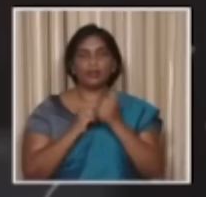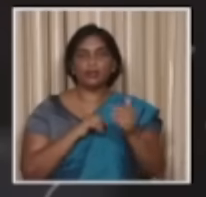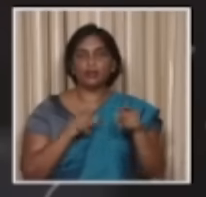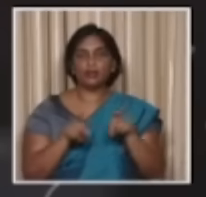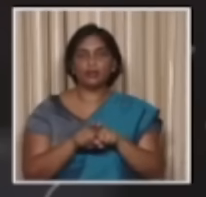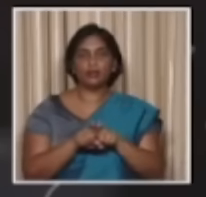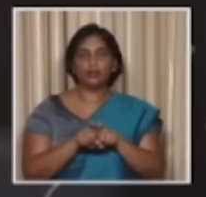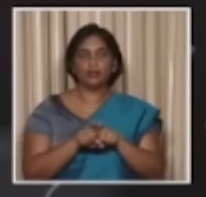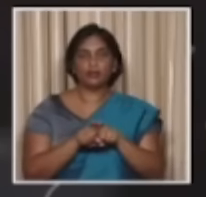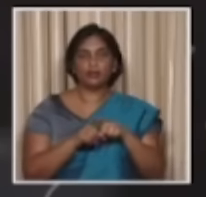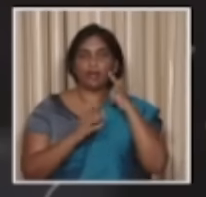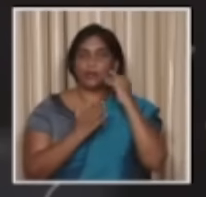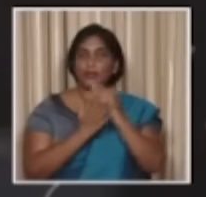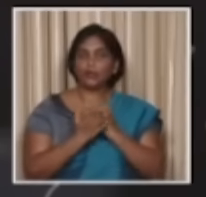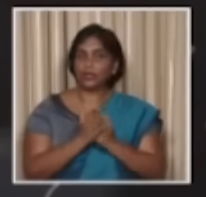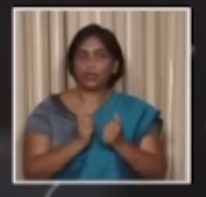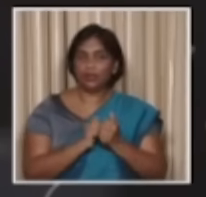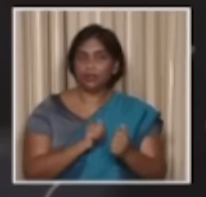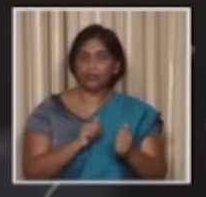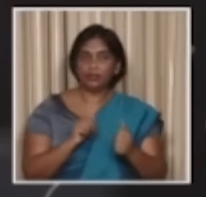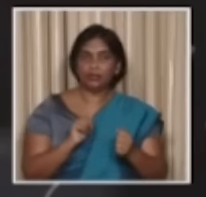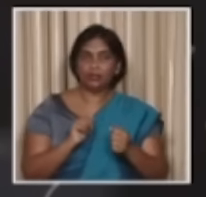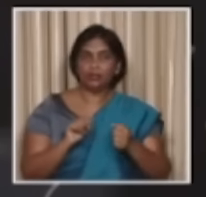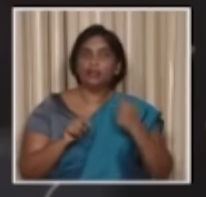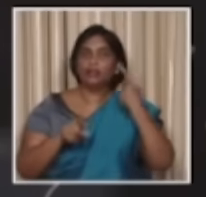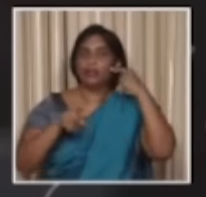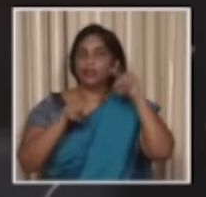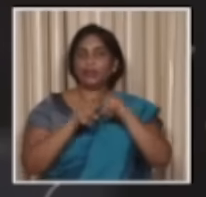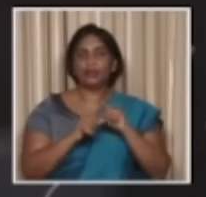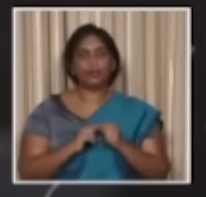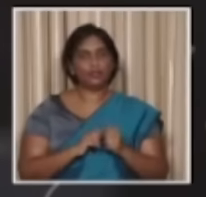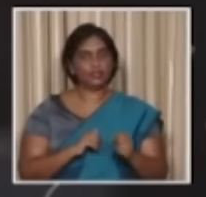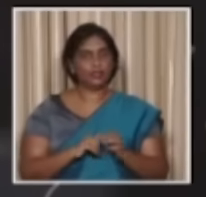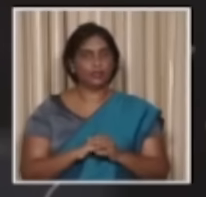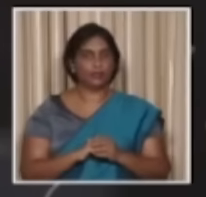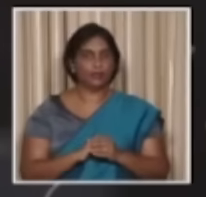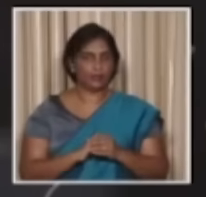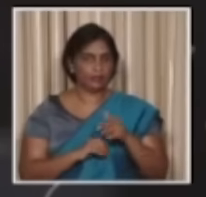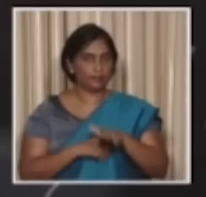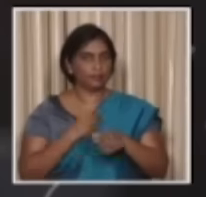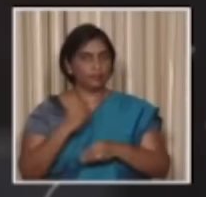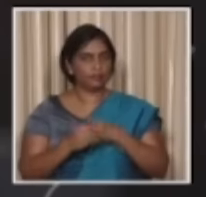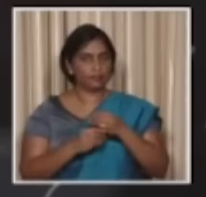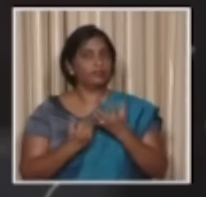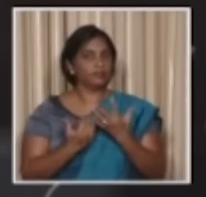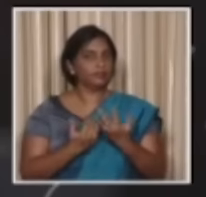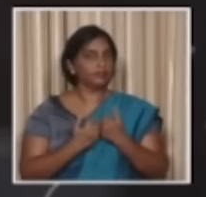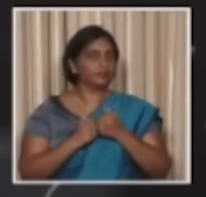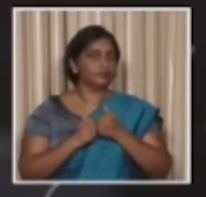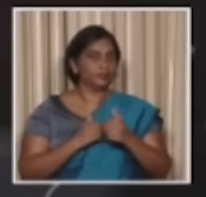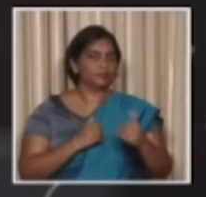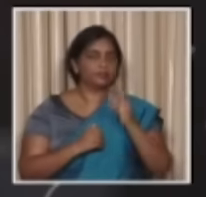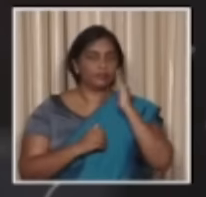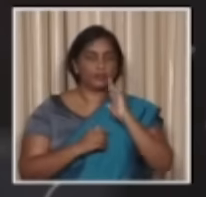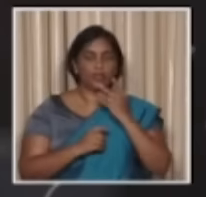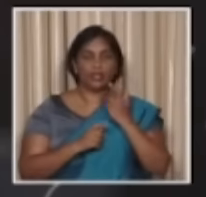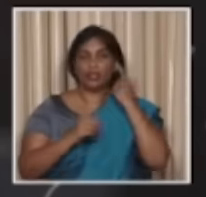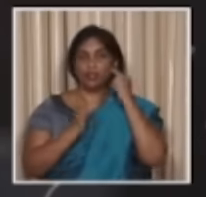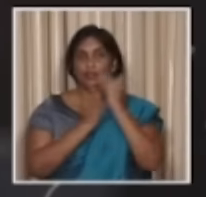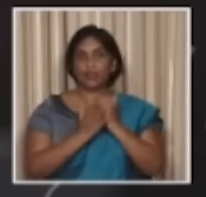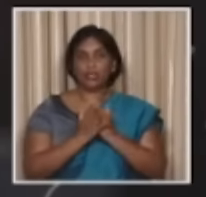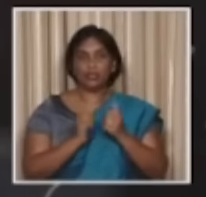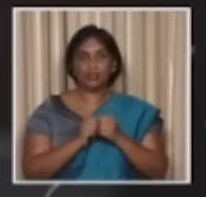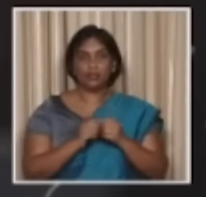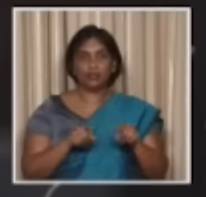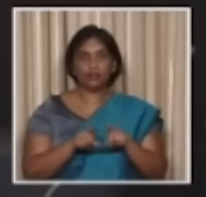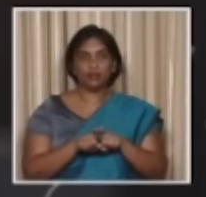ඇතුල් වෙලා තමයි ඕන මාණ්ඩුවකට ක්‍රියාත්මක වෙන්න සිද්ධ වෙන්නේ මේ රටේ නිෂ්පාදනය වැඩි වුණත් මේකට විදේශ විනිමය වැඩි වුණත්